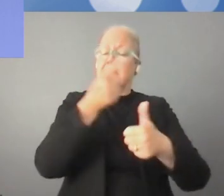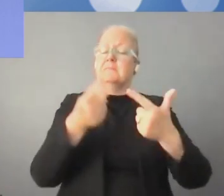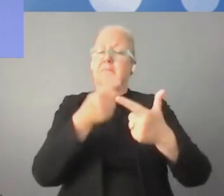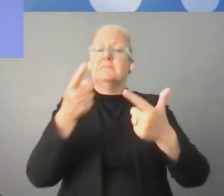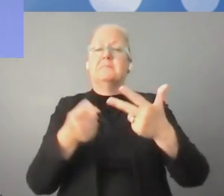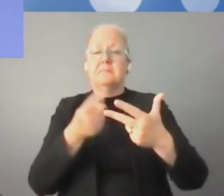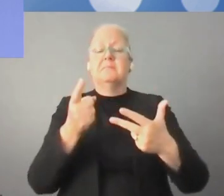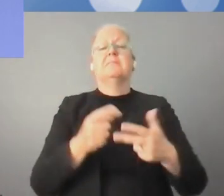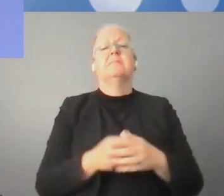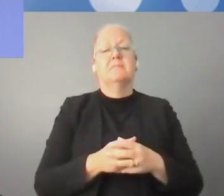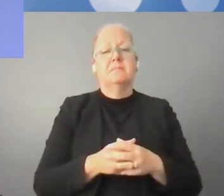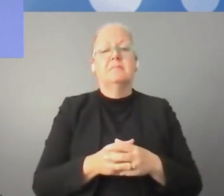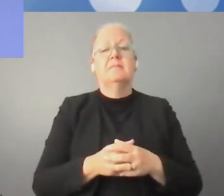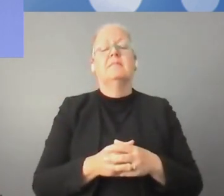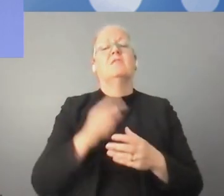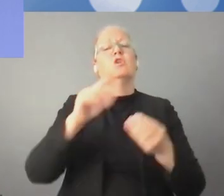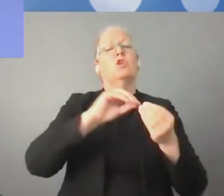会演奏